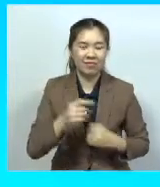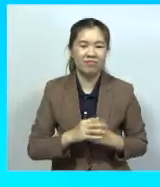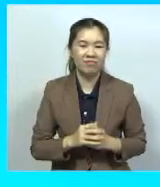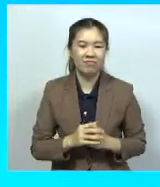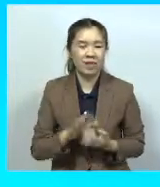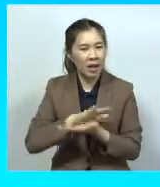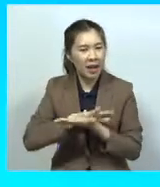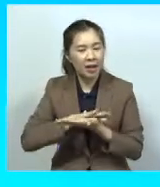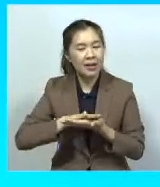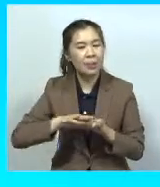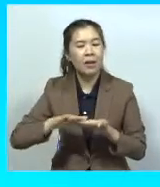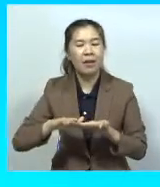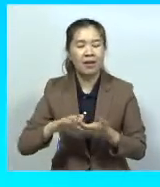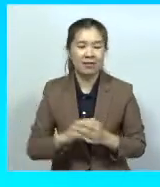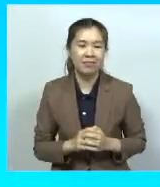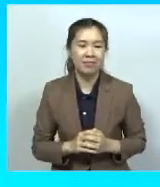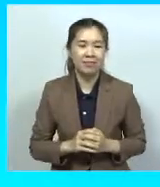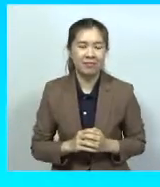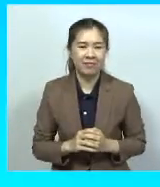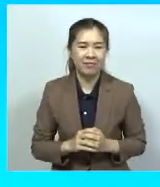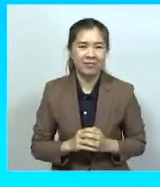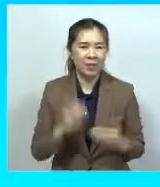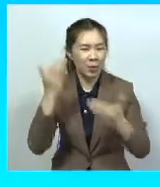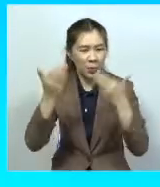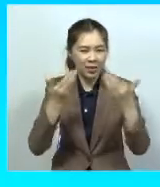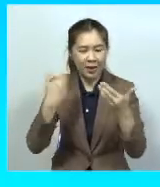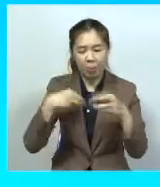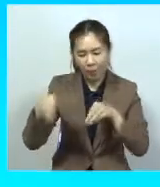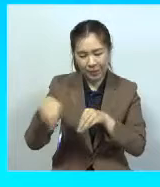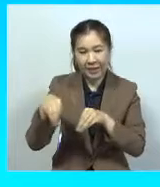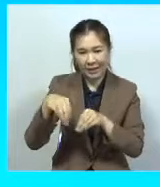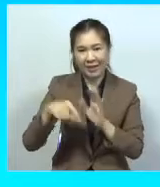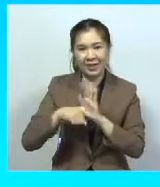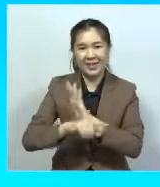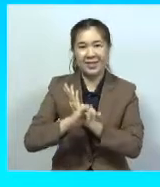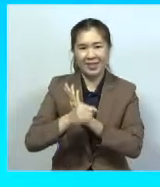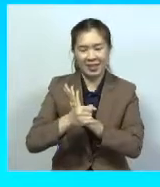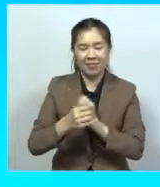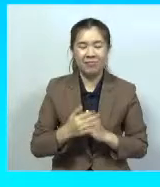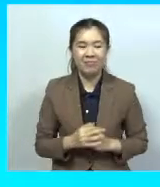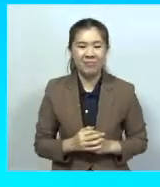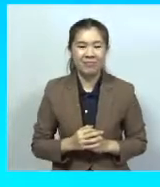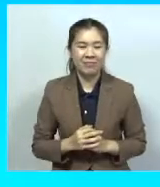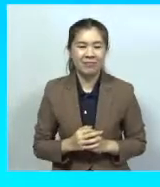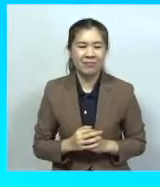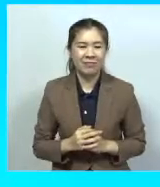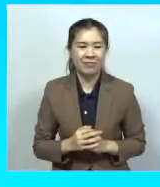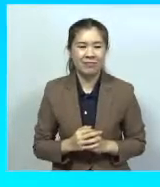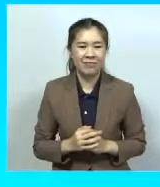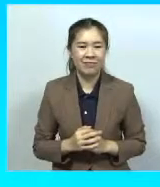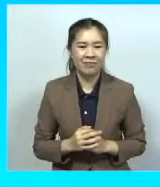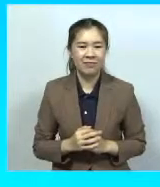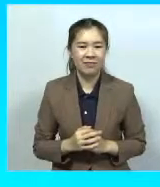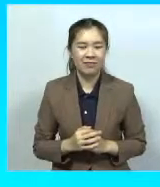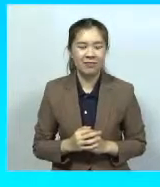จัดแบบเรียบง่ายนี่กิจกรรมยังจัดเต็มแบบนี้ไม่ไกลด้วยนะคะจันทบุรีเองอีกหนึ่งที่ค่ะที่